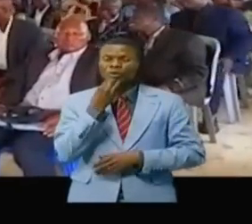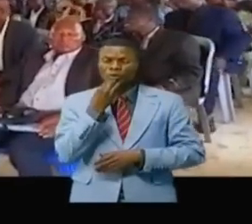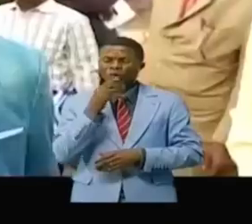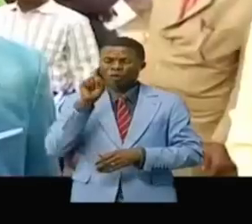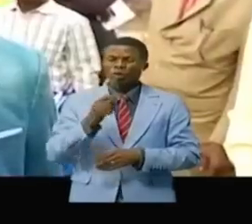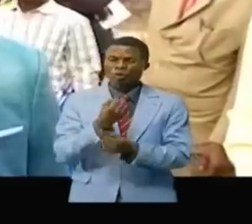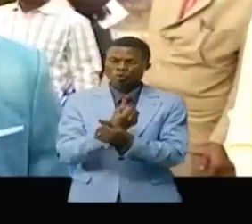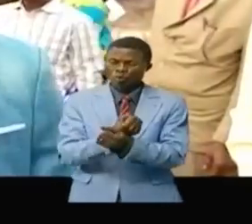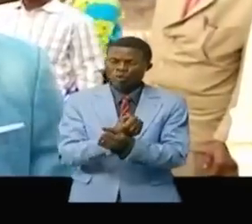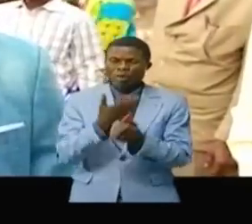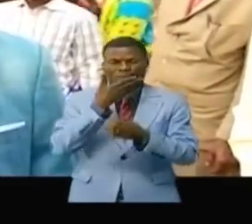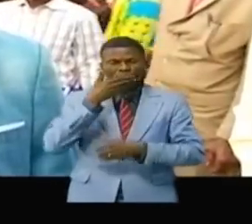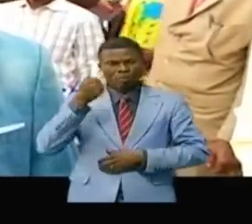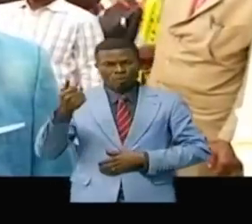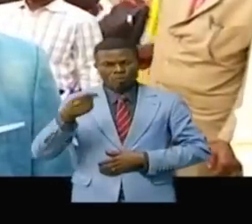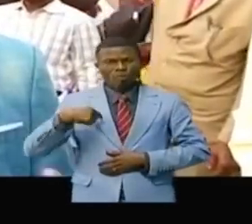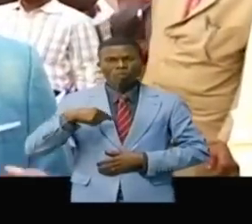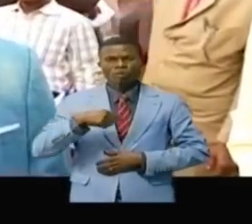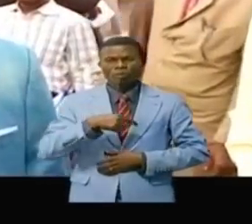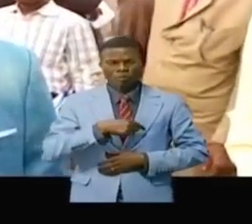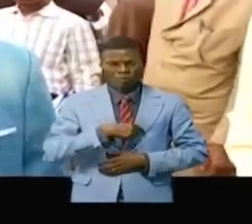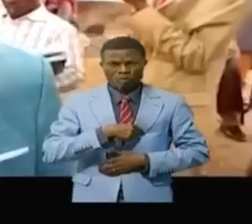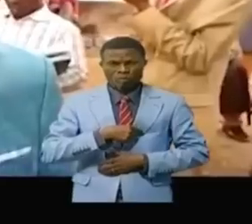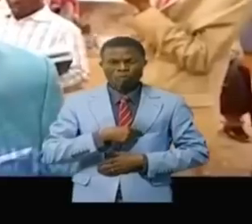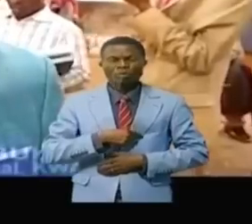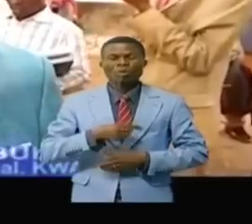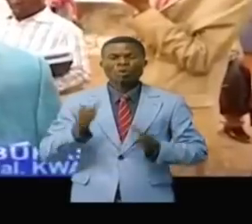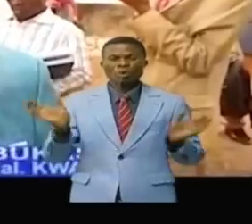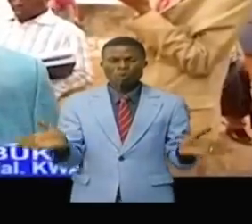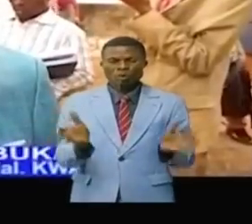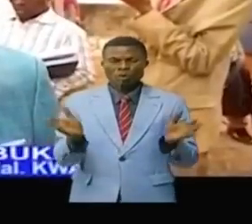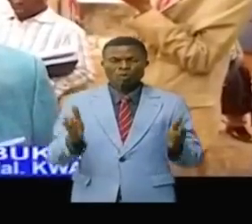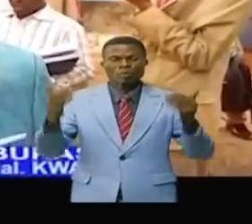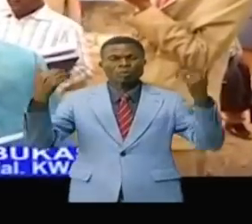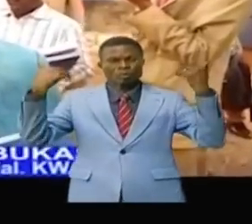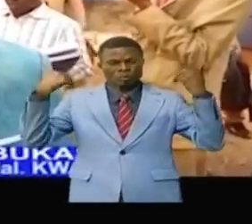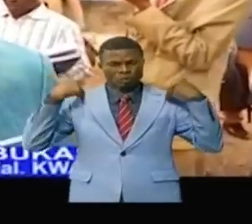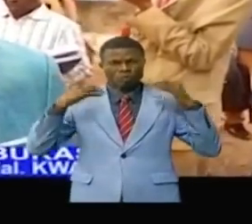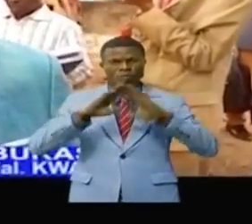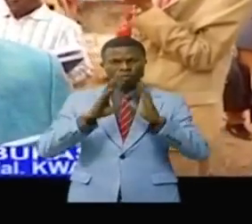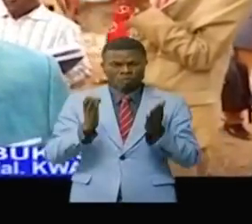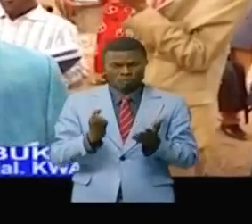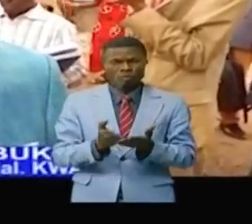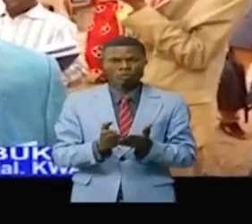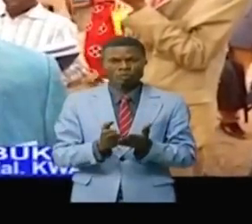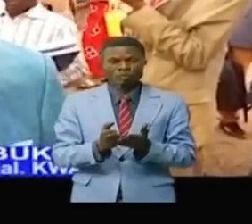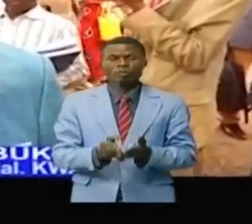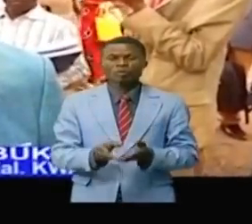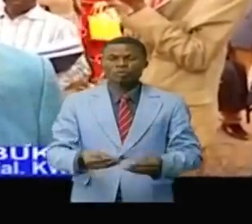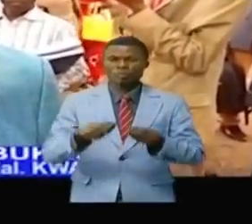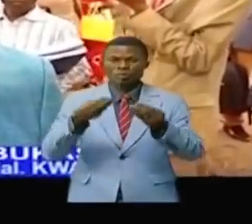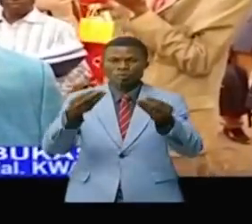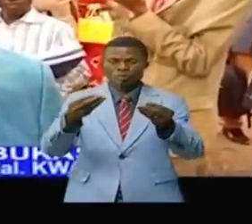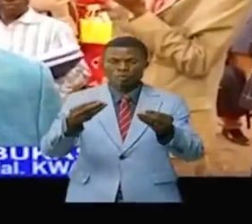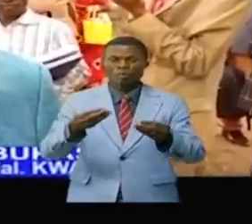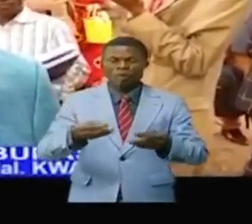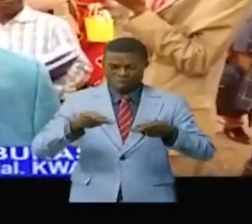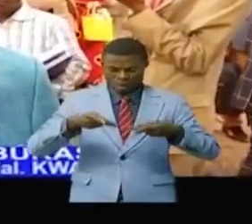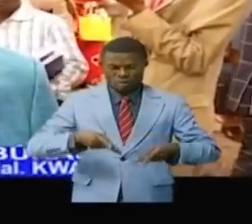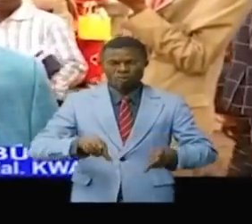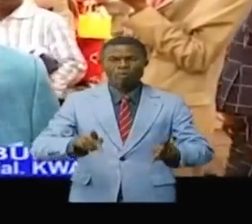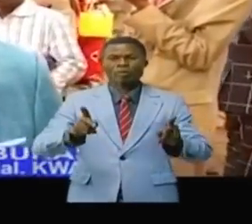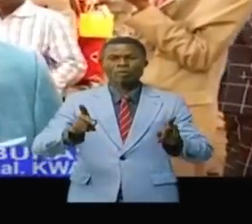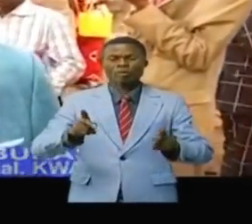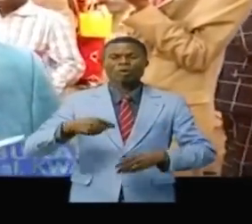en veilleuse. Nous voulons réveiller l'autorité. On a déjà donné le temps et nous